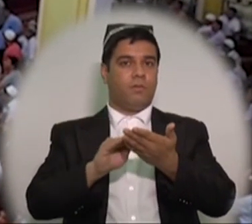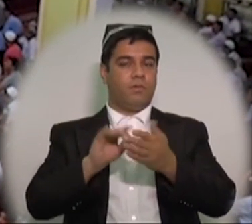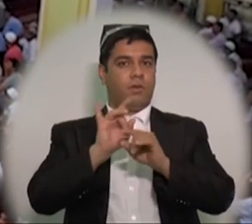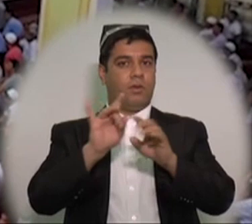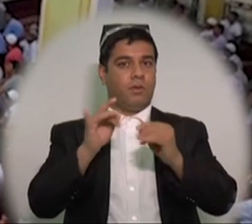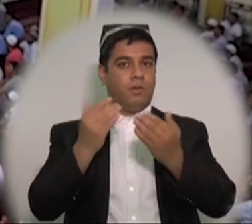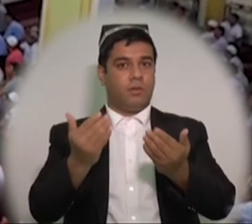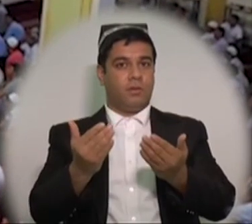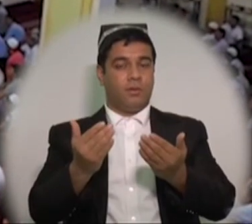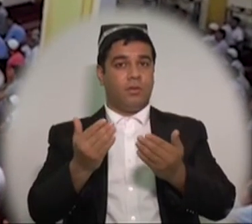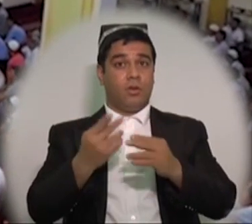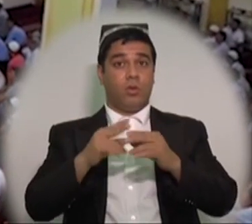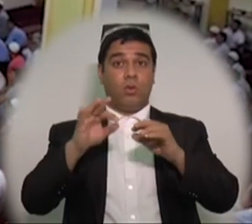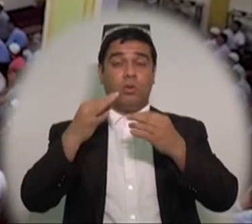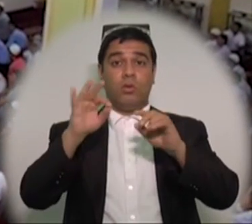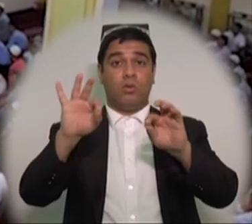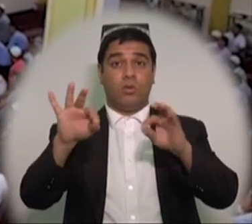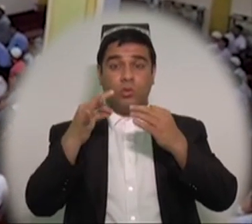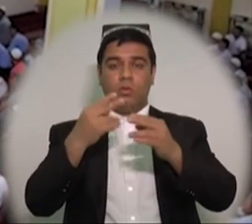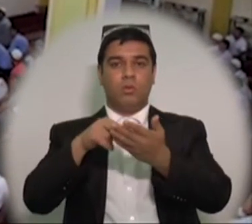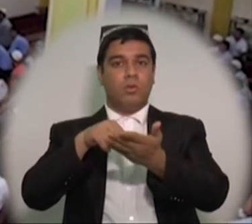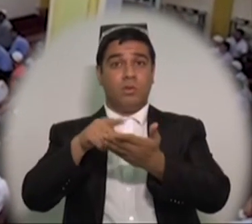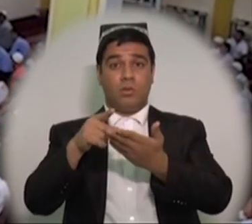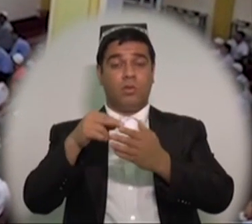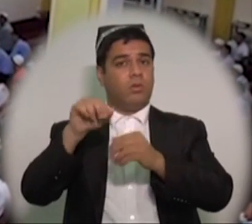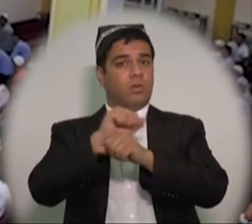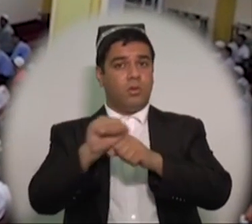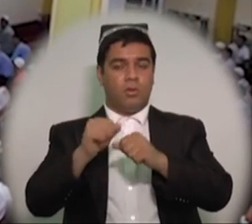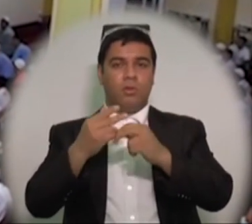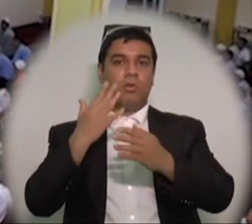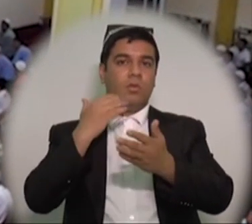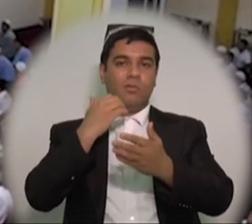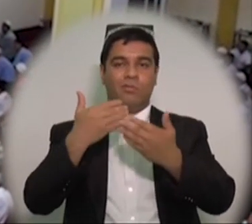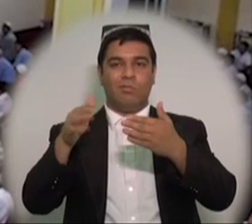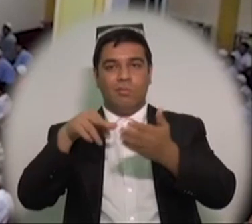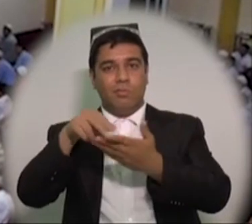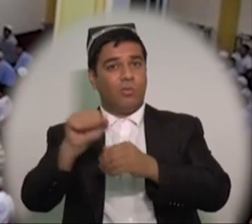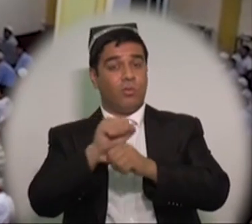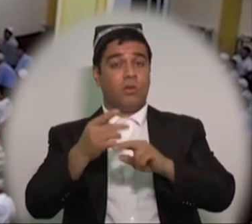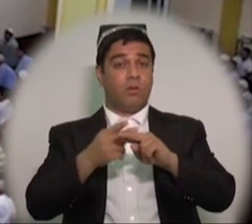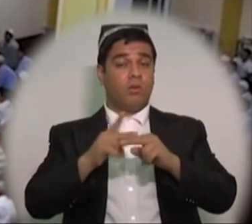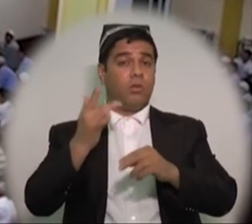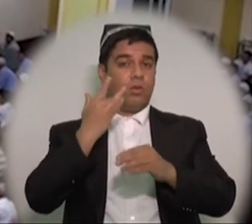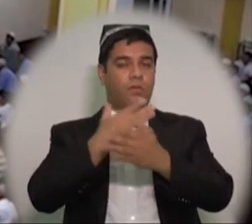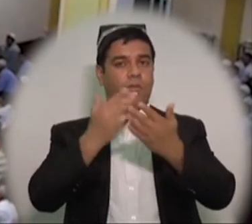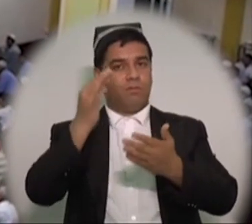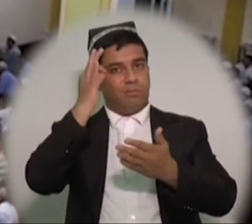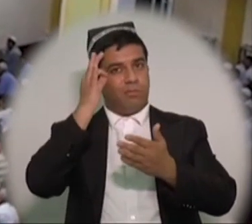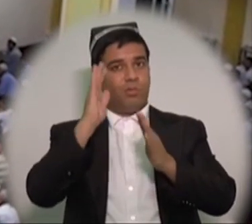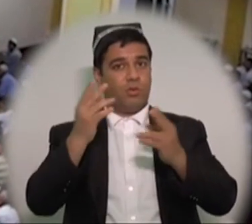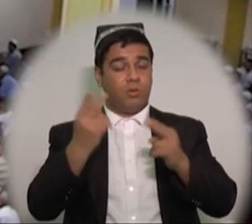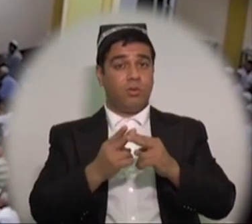takitlenedi. Ruhsat soramasından yakınlığa barılmaydı, kirilmeydi. Yani o narsanı daim